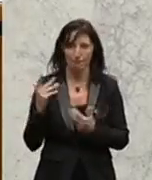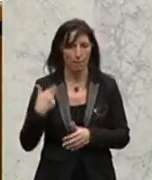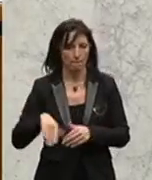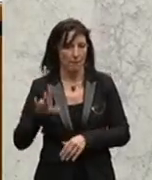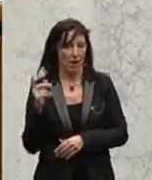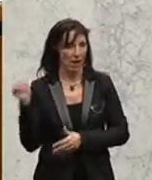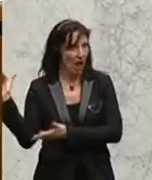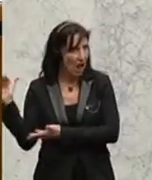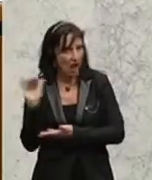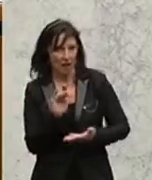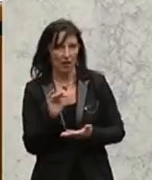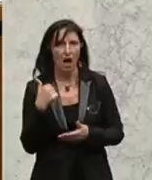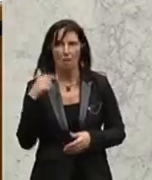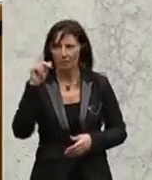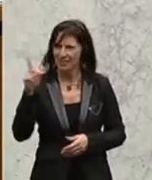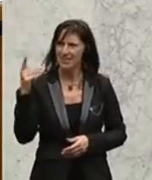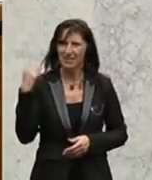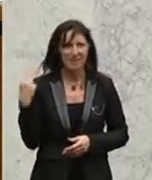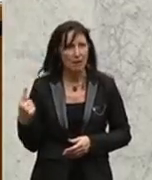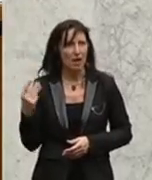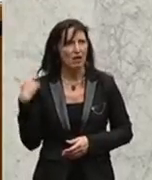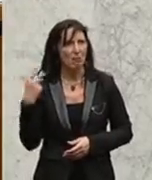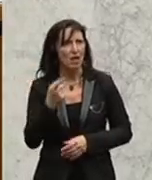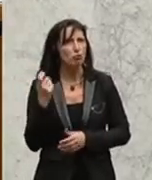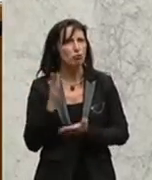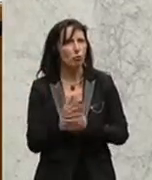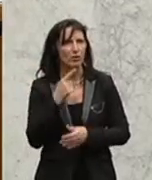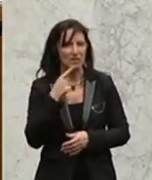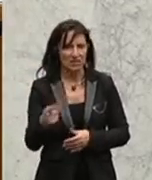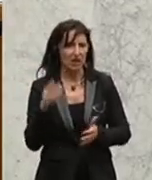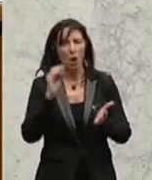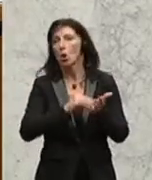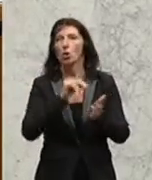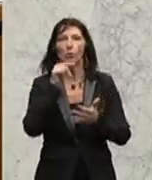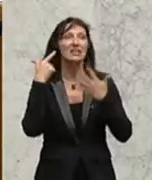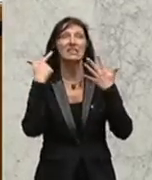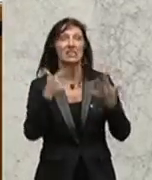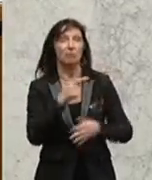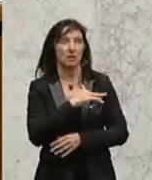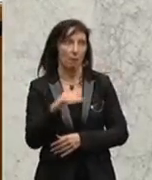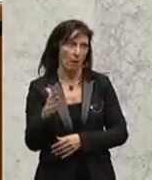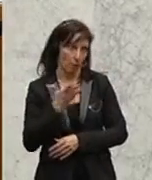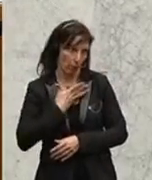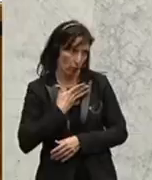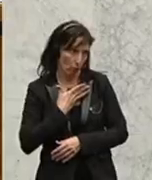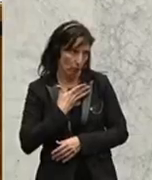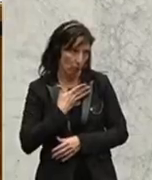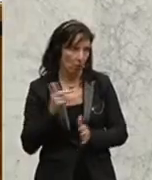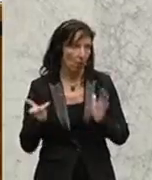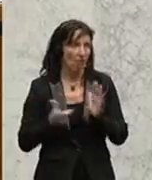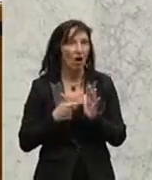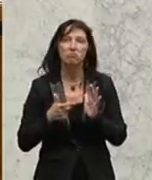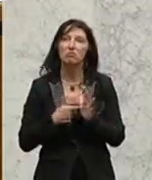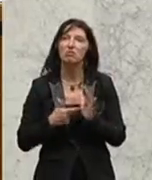rauszubekommen. Ich weiß aber, dass Sie damals im Ausschuss schon gesagt haben, Sie bekommen nicht einmal die 70 Millionen, wenn Sie nicht noch eine zusätzliche